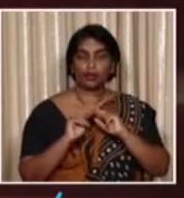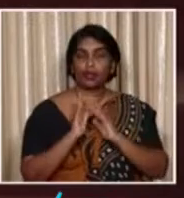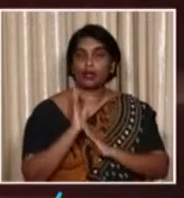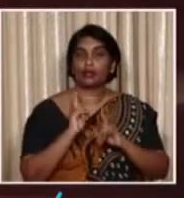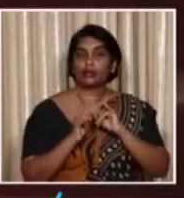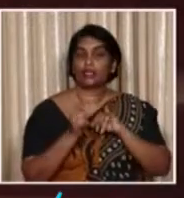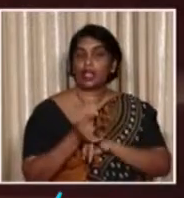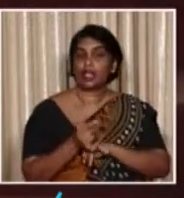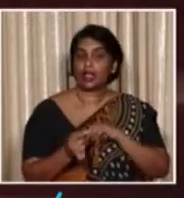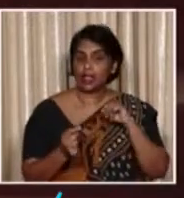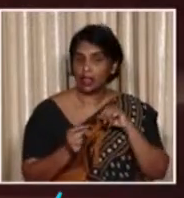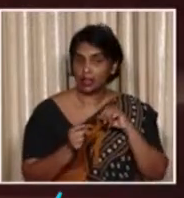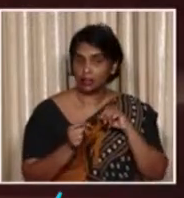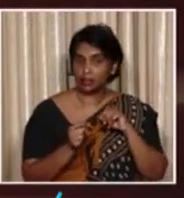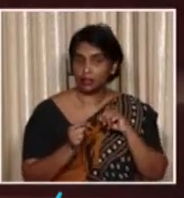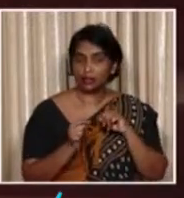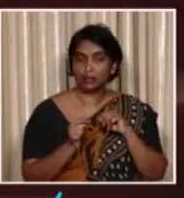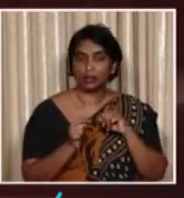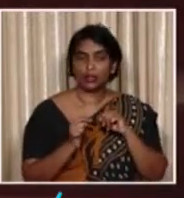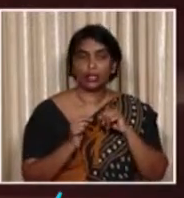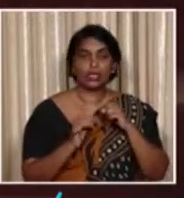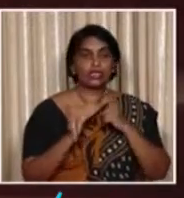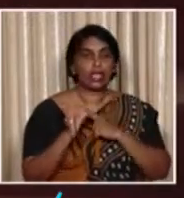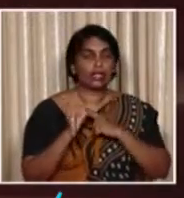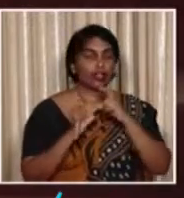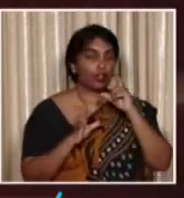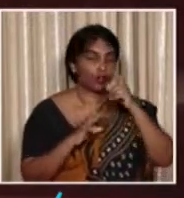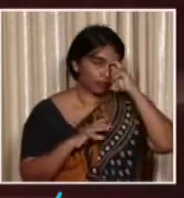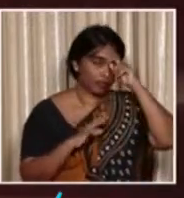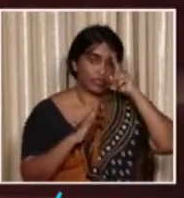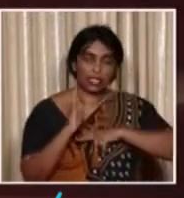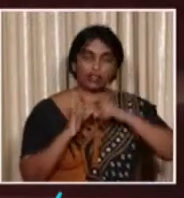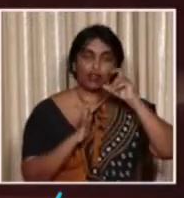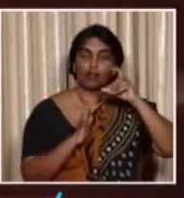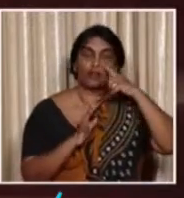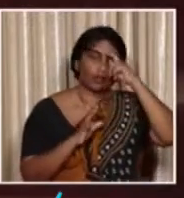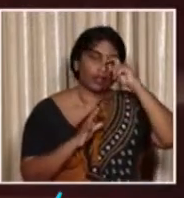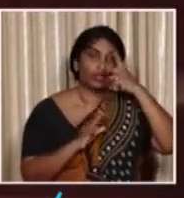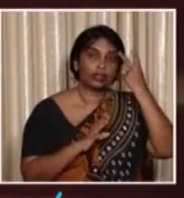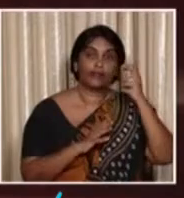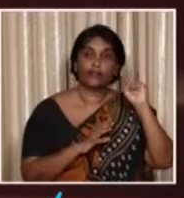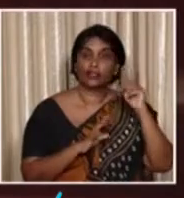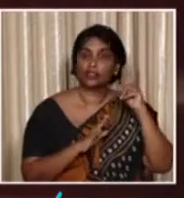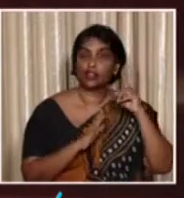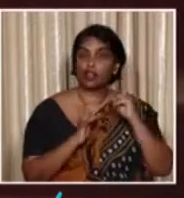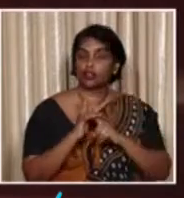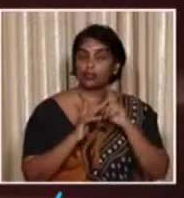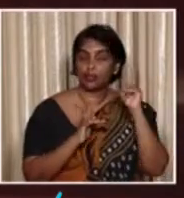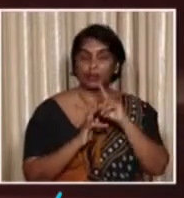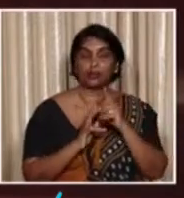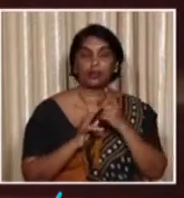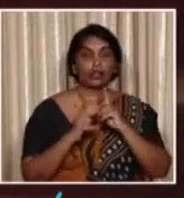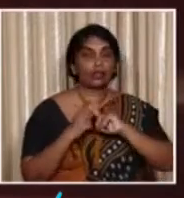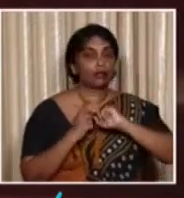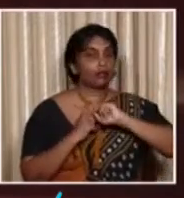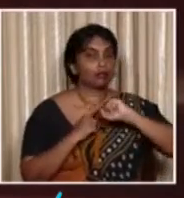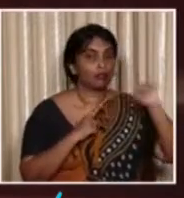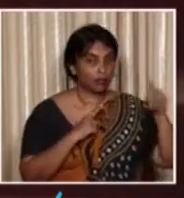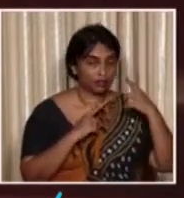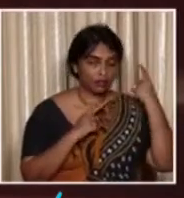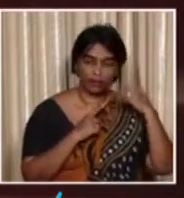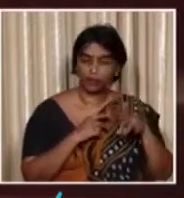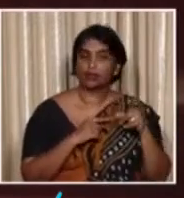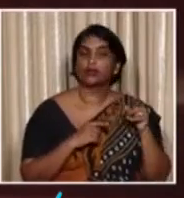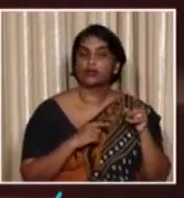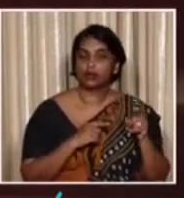අමාත්‍යාංශයෙන් සෙලේකම් Admiral Jayanta Kolombage Mahata Dedas Vishe October Palavana Dina Vidyu Tapaling Yavanala de Lipiak